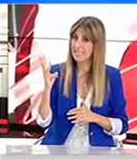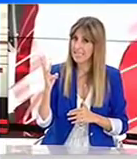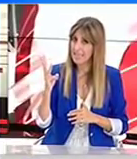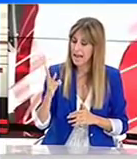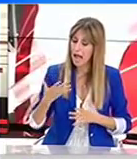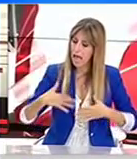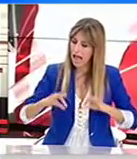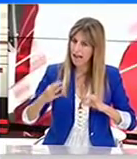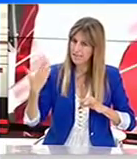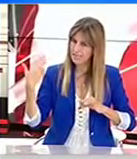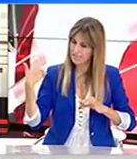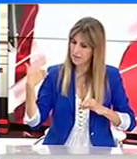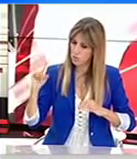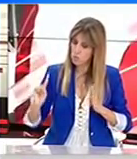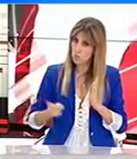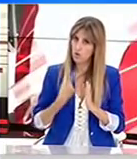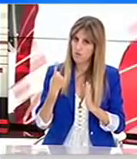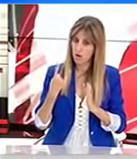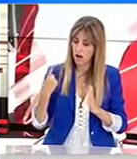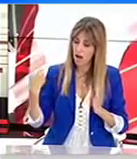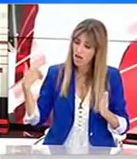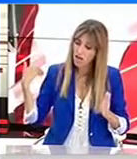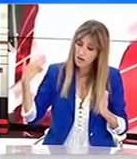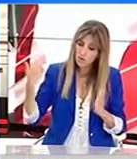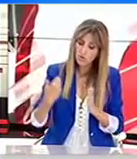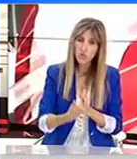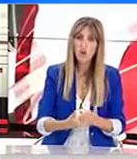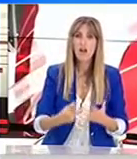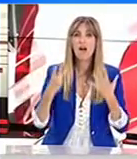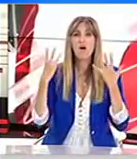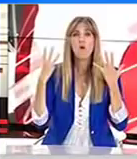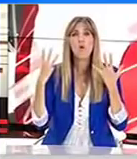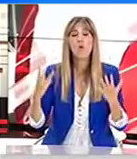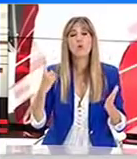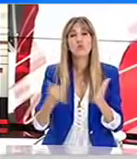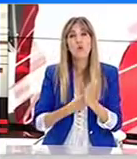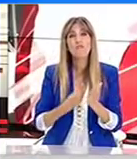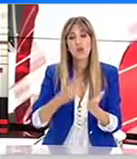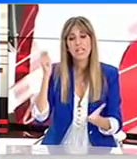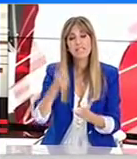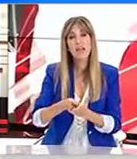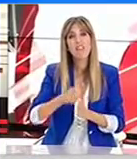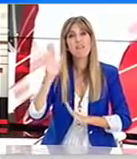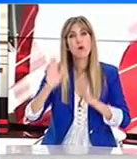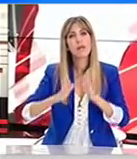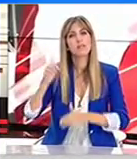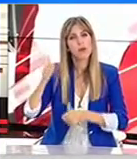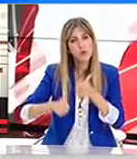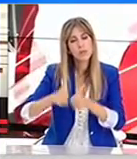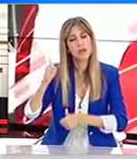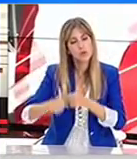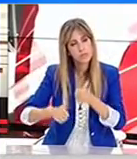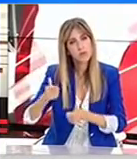Έχουν γίνει 8 διαφορετικές εργολαβίες, 8 δημοπρατήσεις. Βρισκόμαστε στη διαδικασία